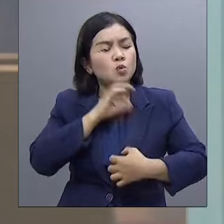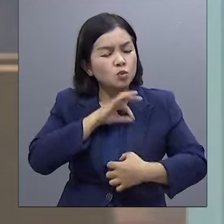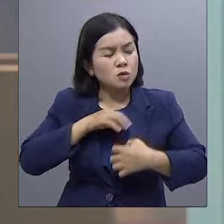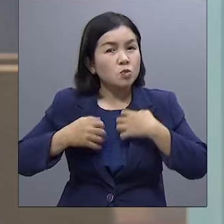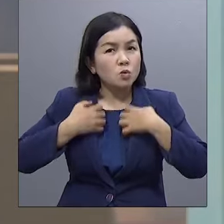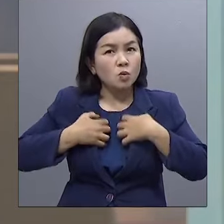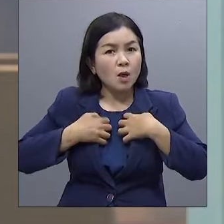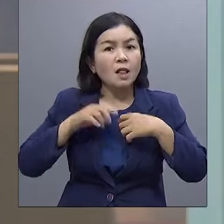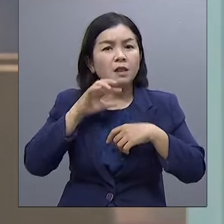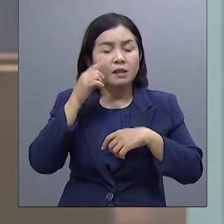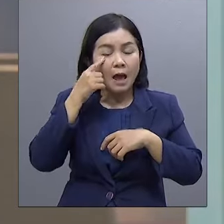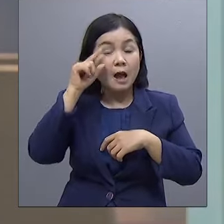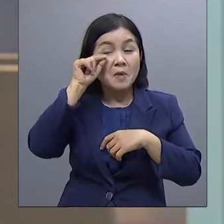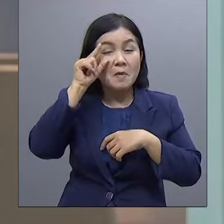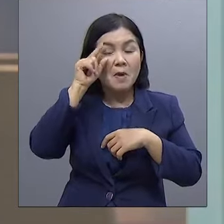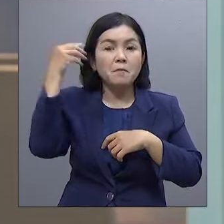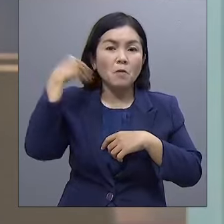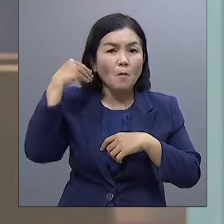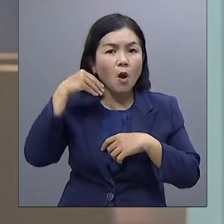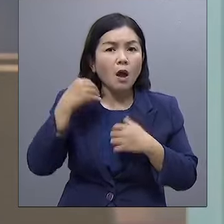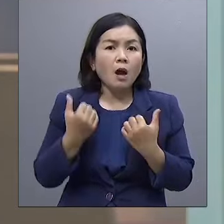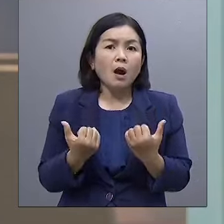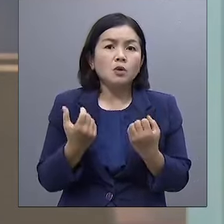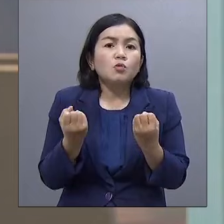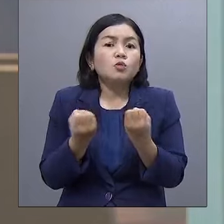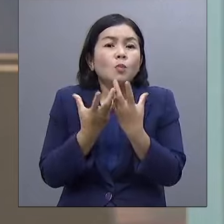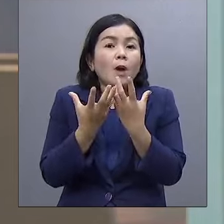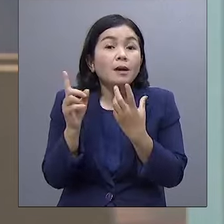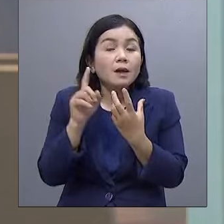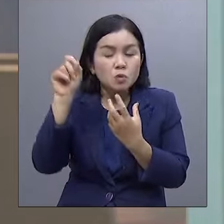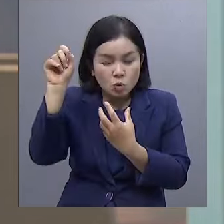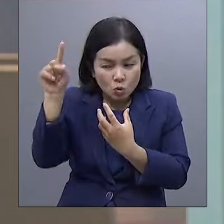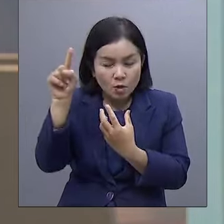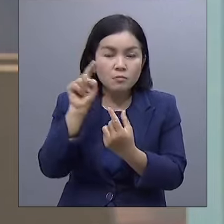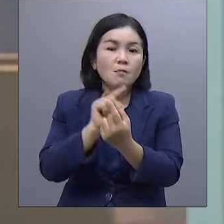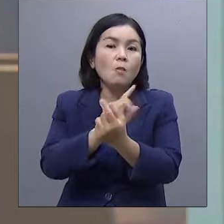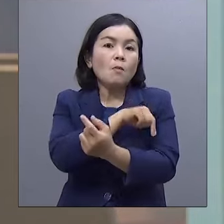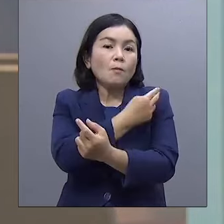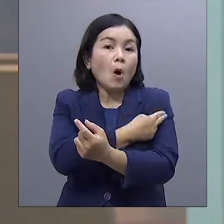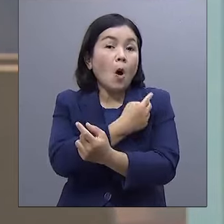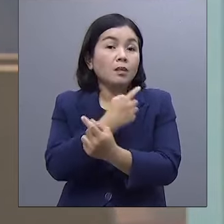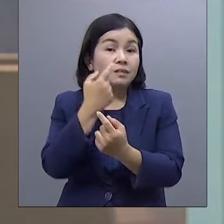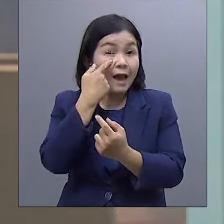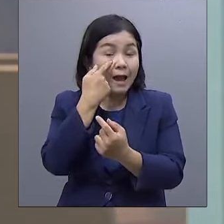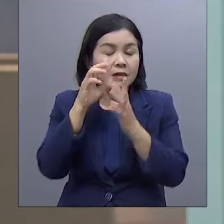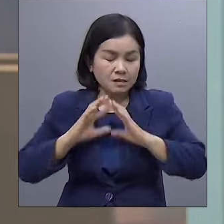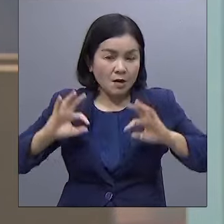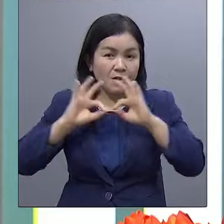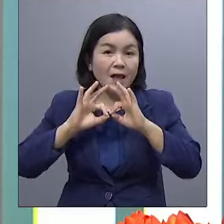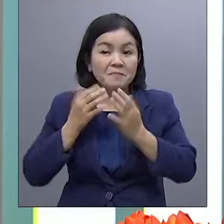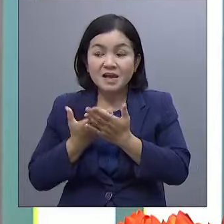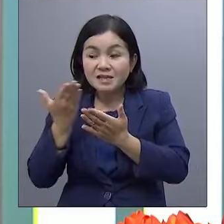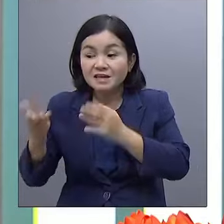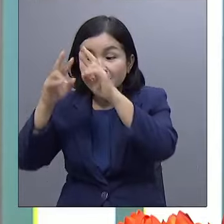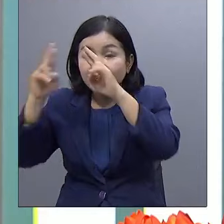บตาบ่อยๆหรือว่าถี่ๆเท่านั้นนะคะคือถ้าเกิดเจออะไรแบบนี้รีบไปหาจักษุแพทย์อย่าหายามาหยอดเองจะดีที่สุดสำหรับเรื่องนี้ จ